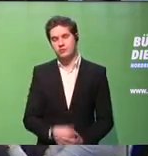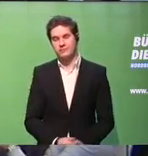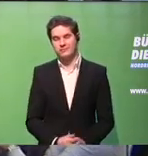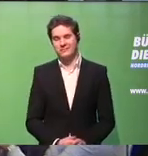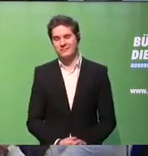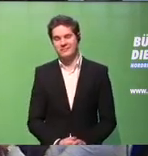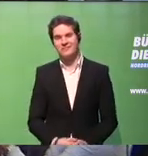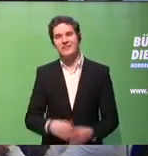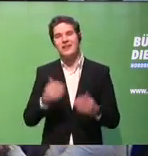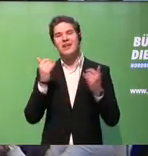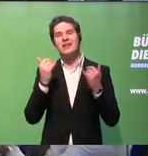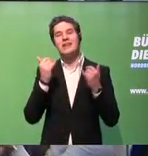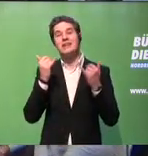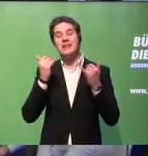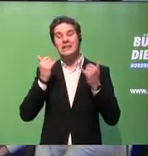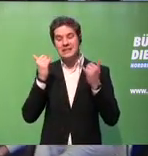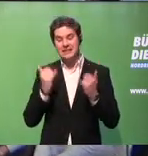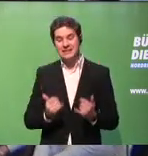wir kommen jetzt zum